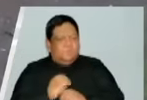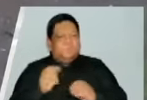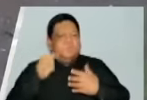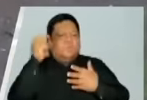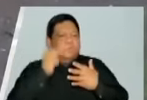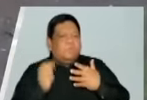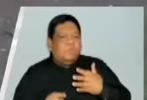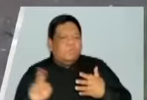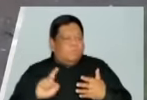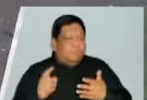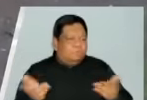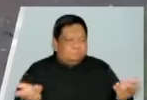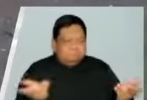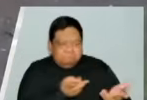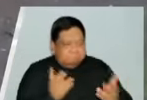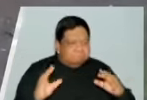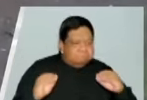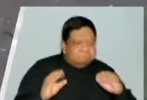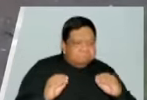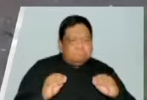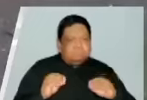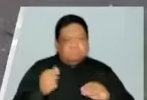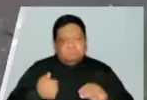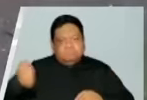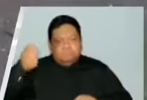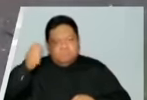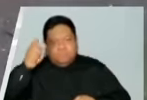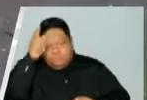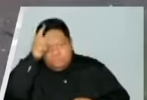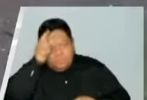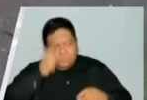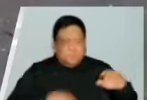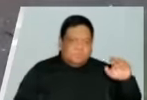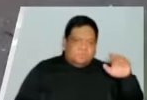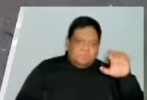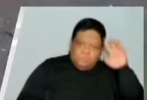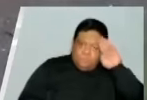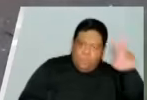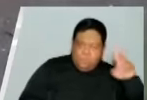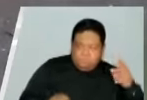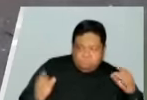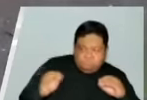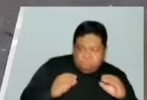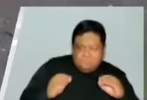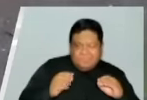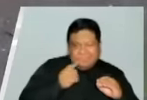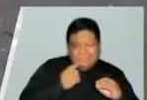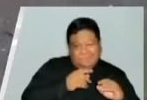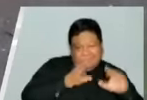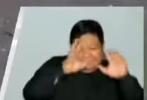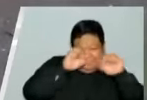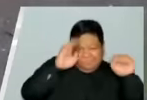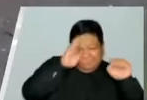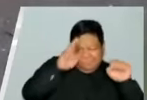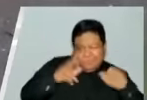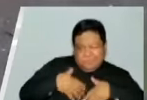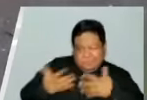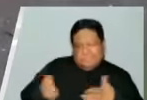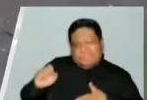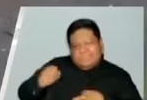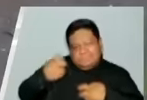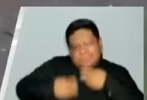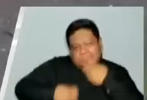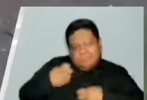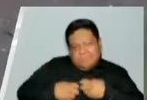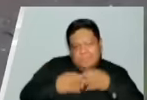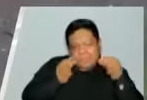Olaf Scholz. Inamin ng Pangulo kay German Chancellor Olaf Scholz na problema pa rin ang droga sa Pilipinas. Pero anya, ay ibang-iba na yung kanyang